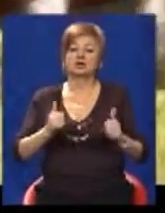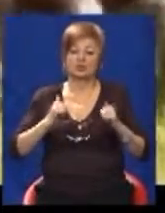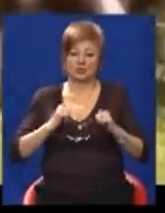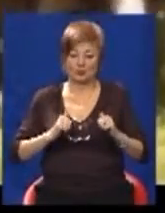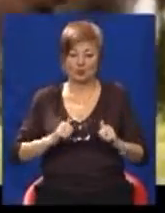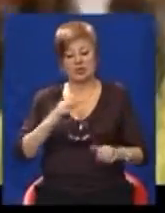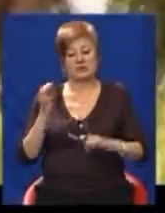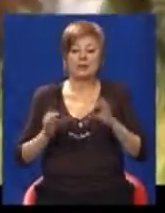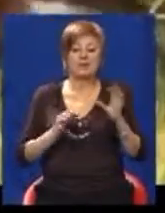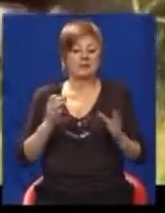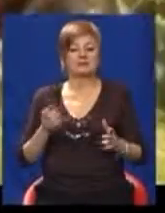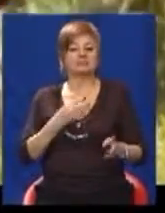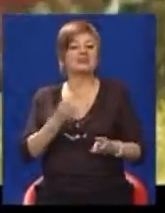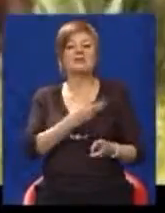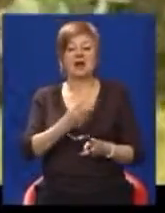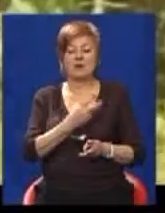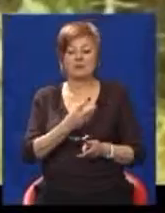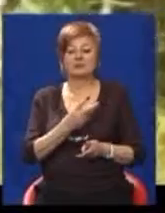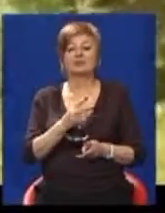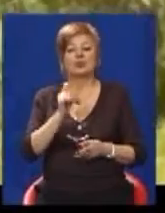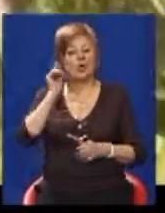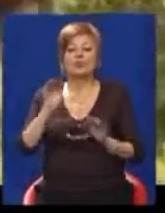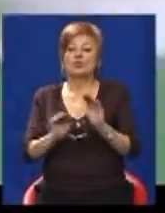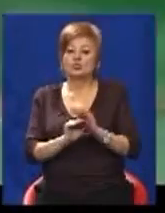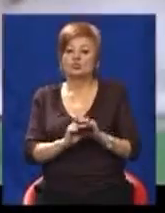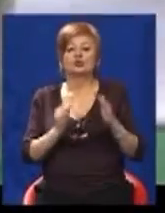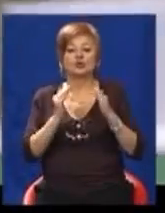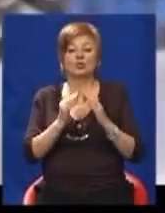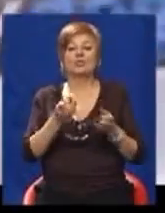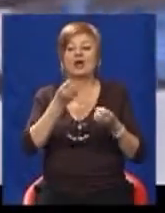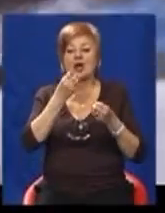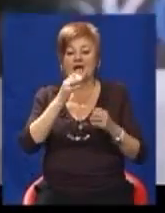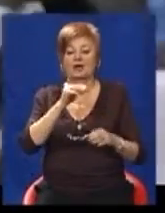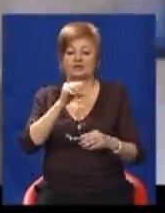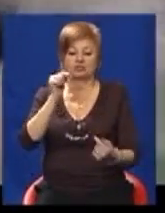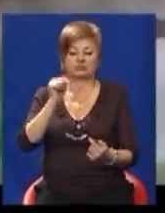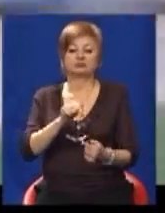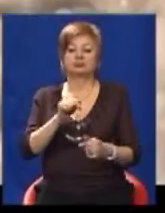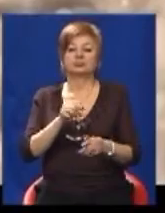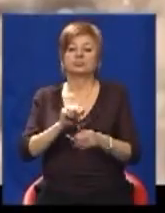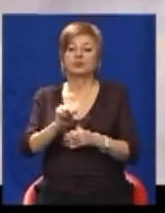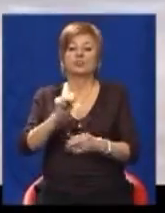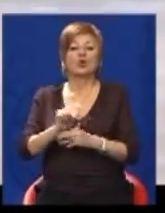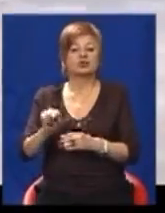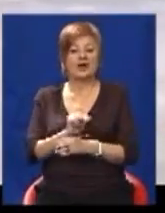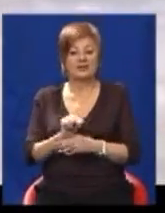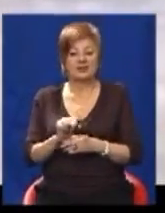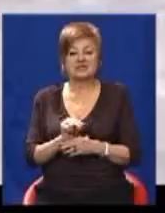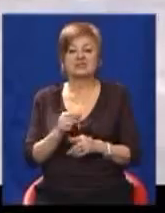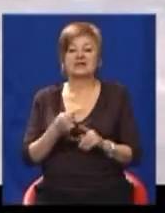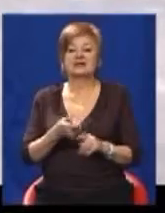стриманий темперамент. Він буде слухняним домашнім улюбленцем, так як добре піддається дресируванню. До того ж, ці